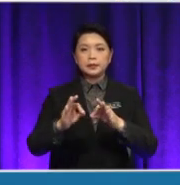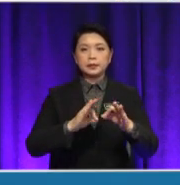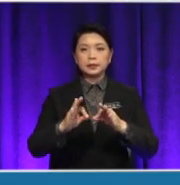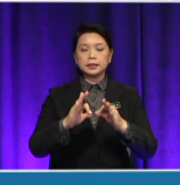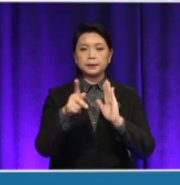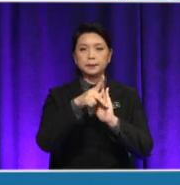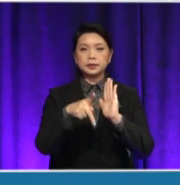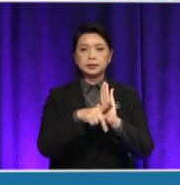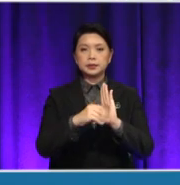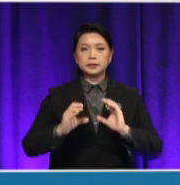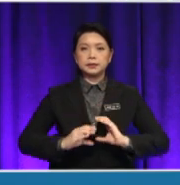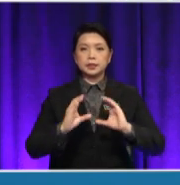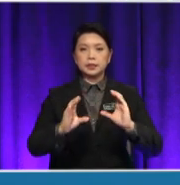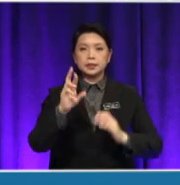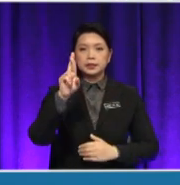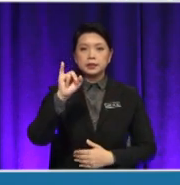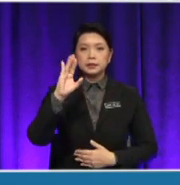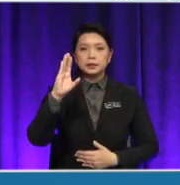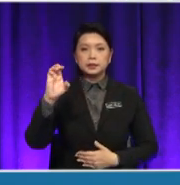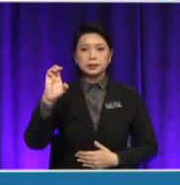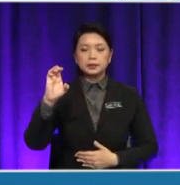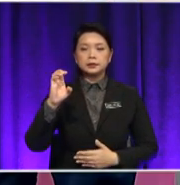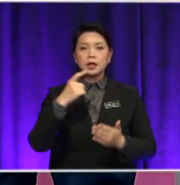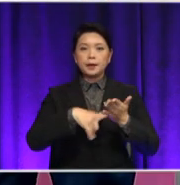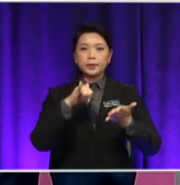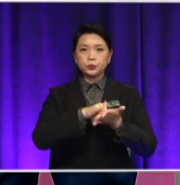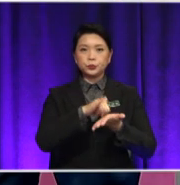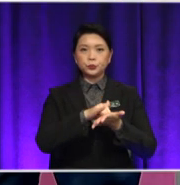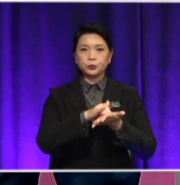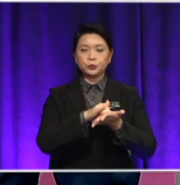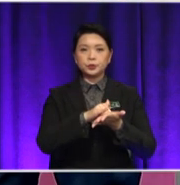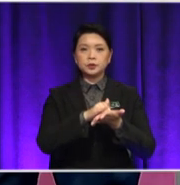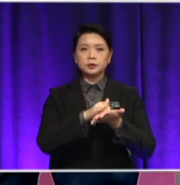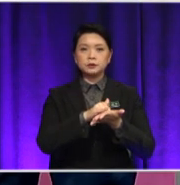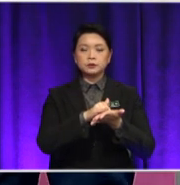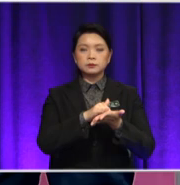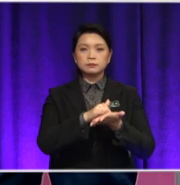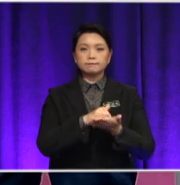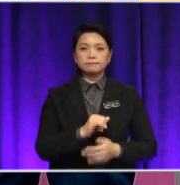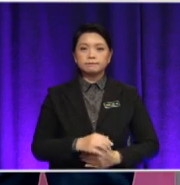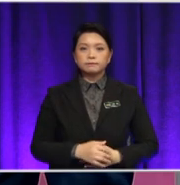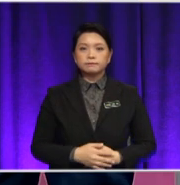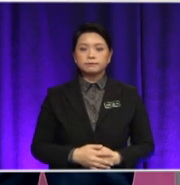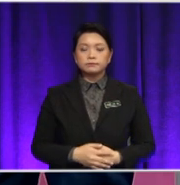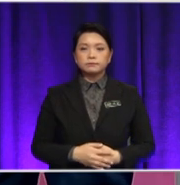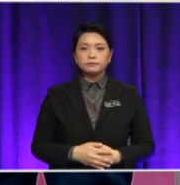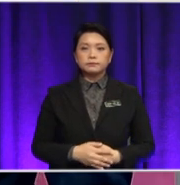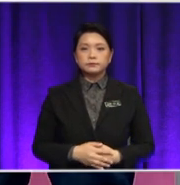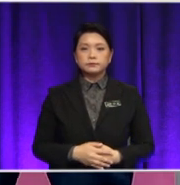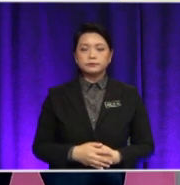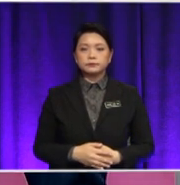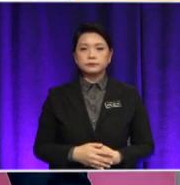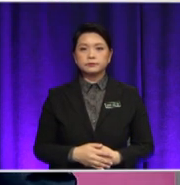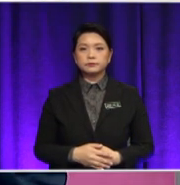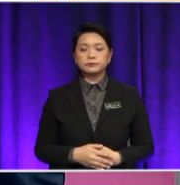dan prosedur RISE. Ya. Okey, apa tu RISE? Kita terfikir apa tu RISE, Mak? Murid semua. Okey.